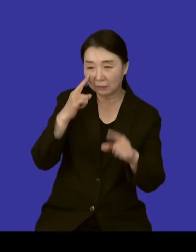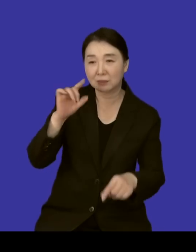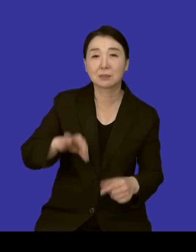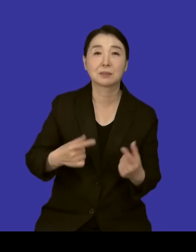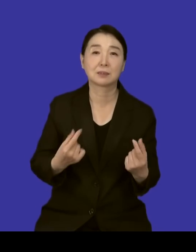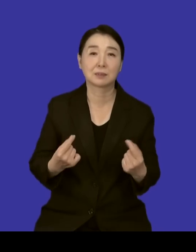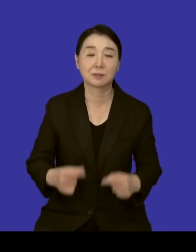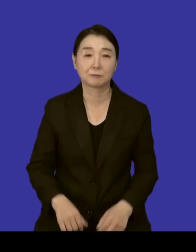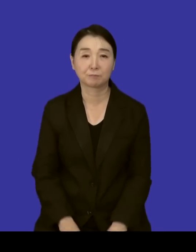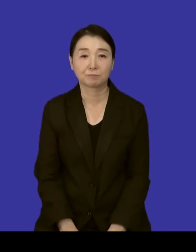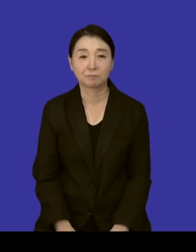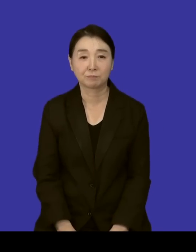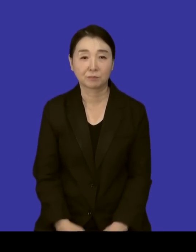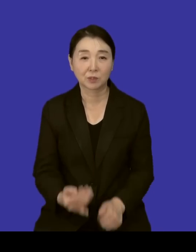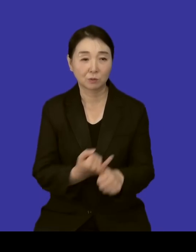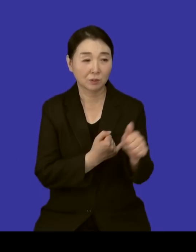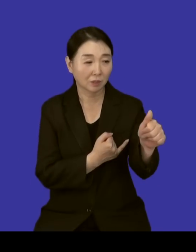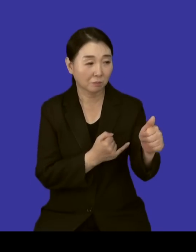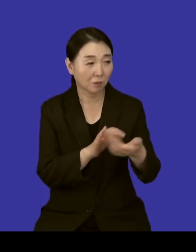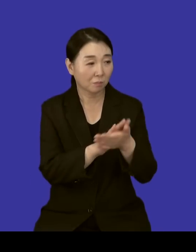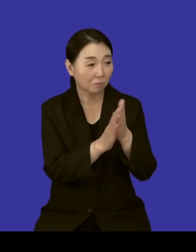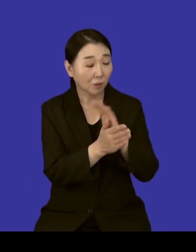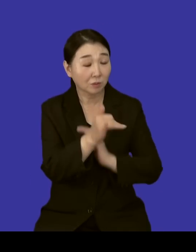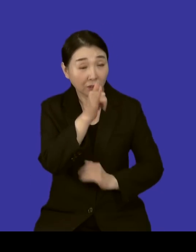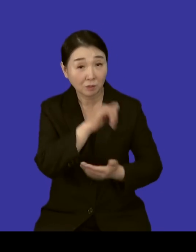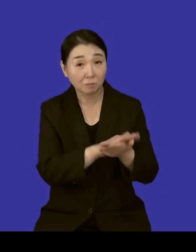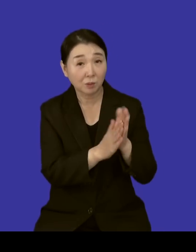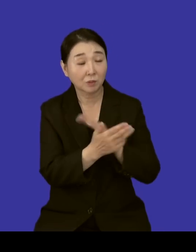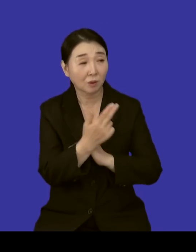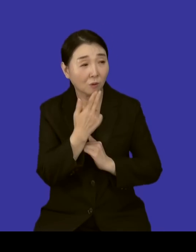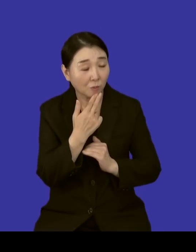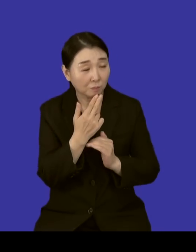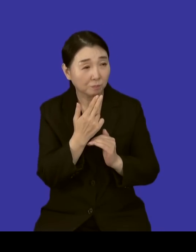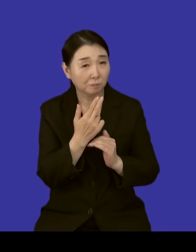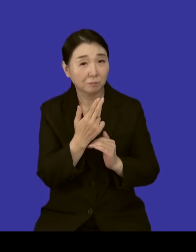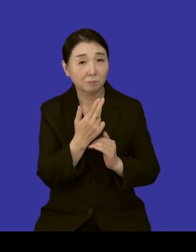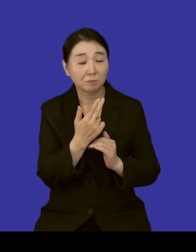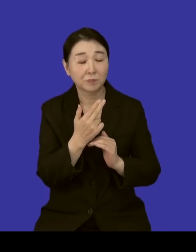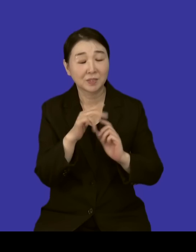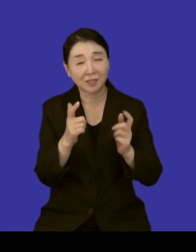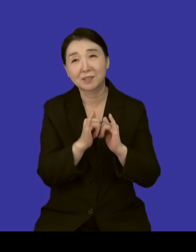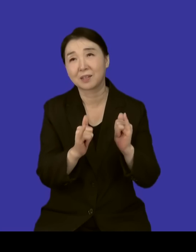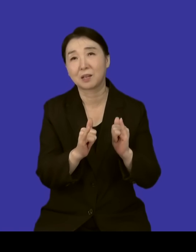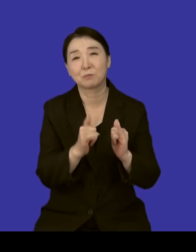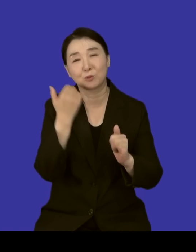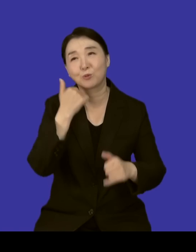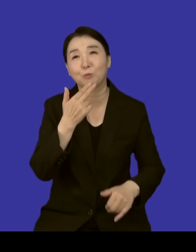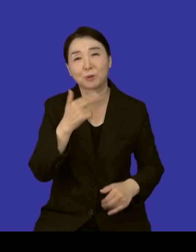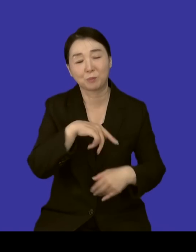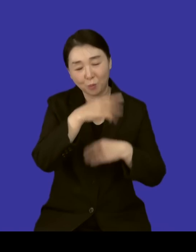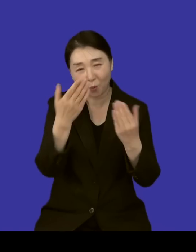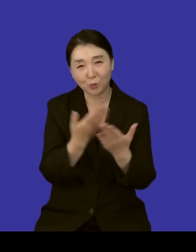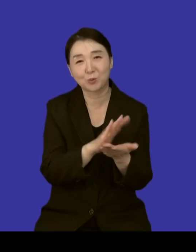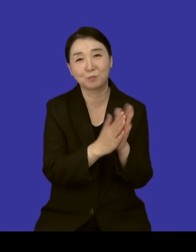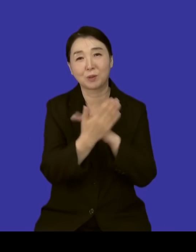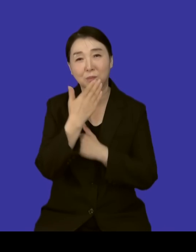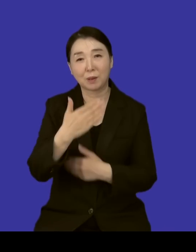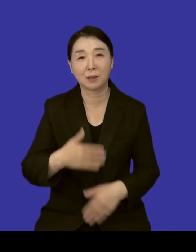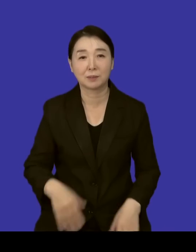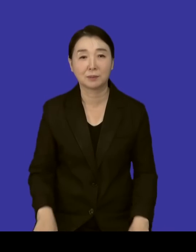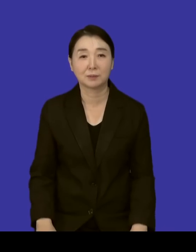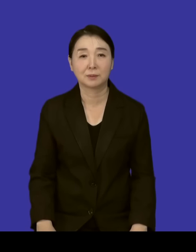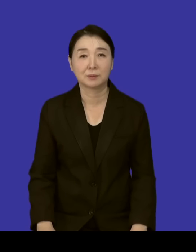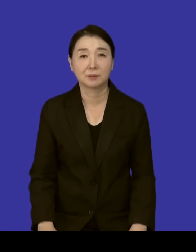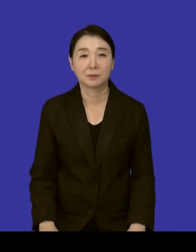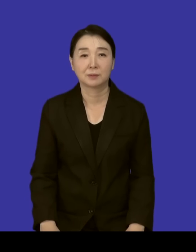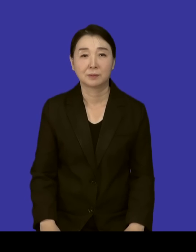말이에요. 나는 우리 남편이 이렇게 변화됐다면 변화되지 않을 사람은 한 사람도 없다고 생각하거든요. 그래서 그때